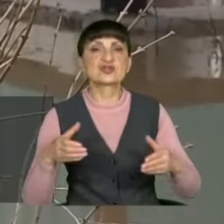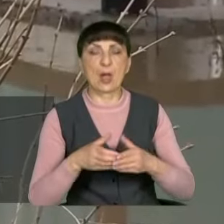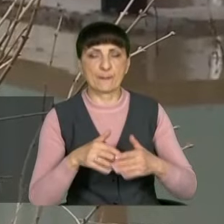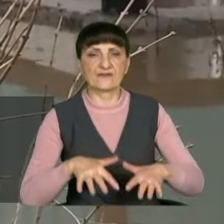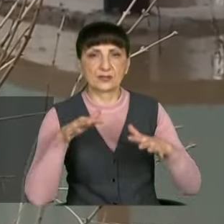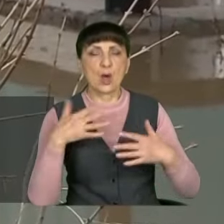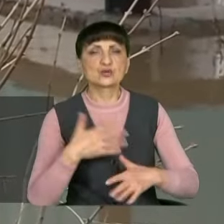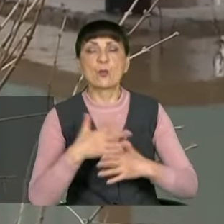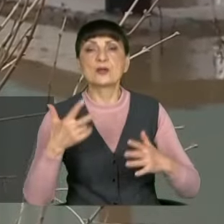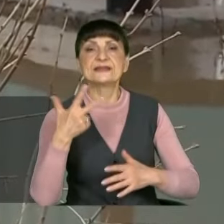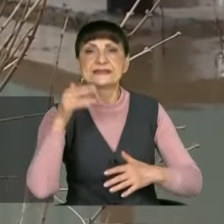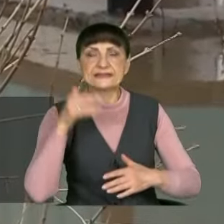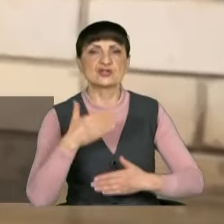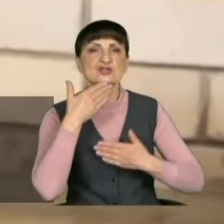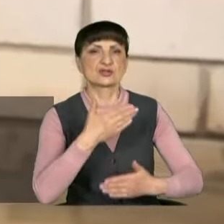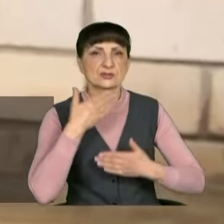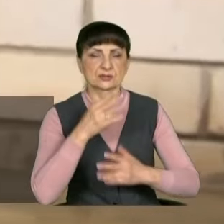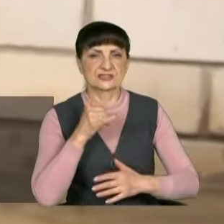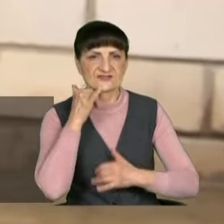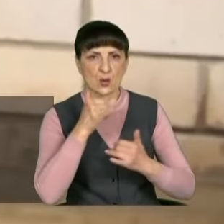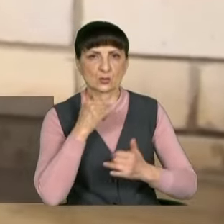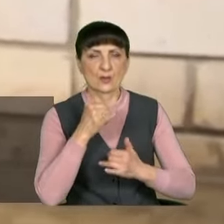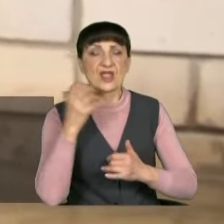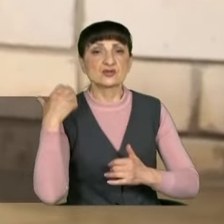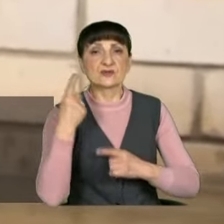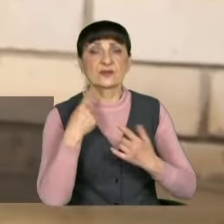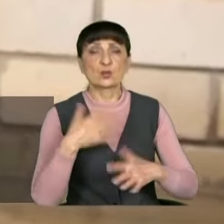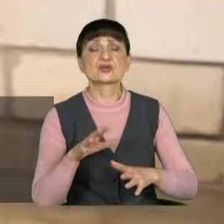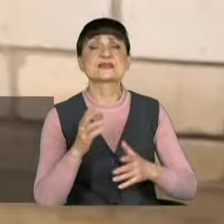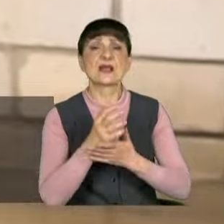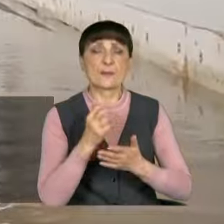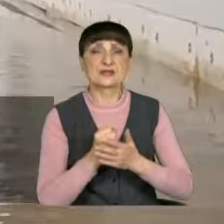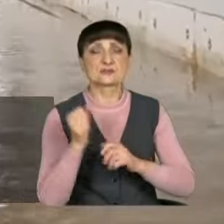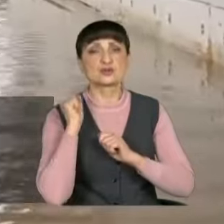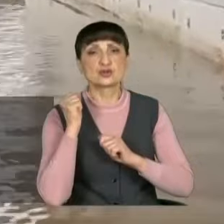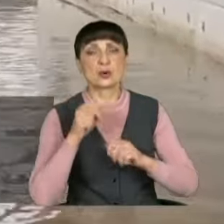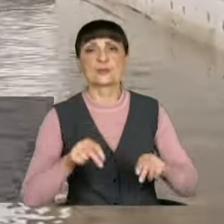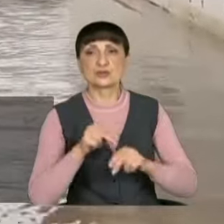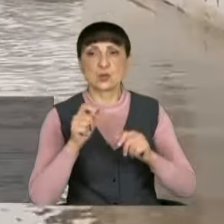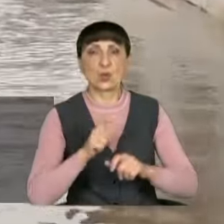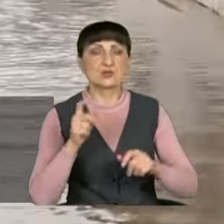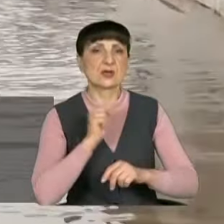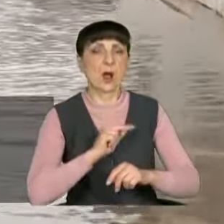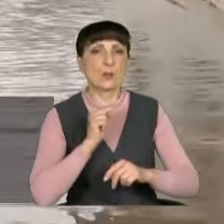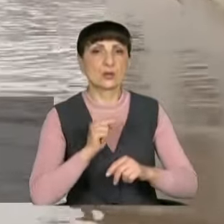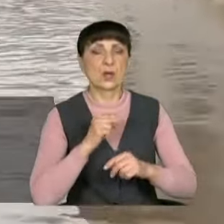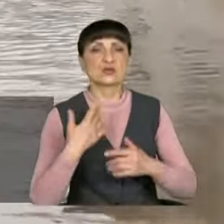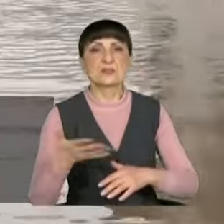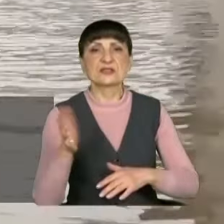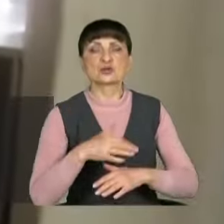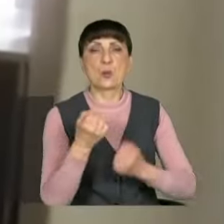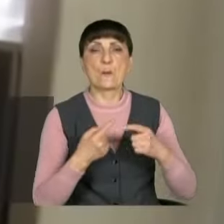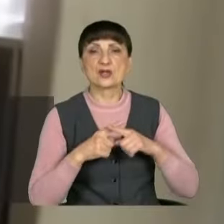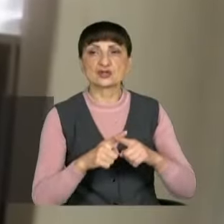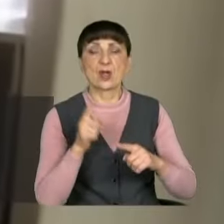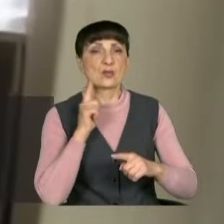поступило больше 3000 обращений. Чиновники говорят, запаслись мешками с песком. На улицах работают 50 осенизаторских машин. Но пока